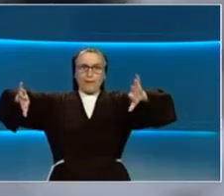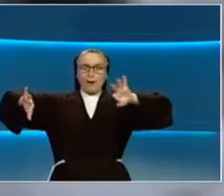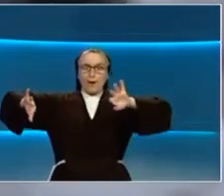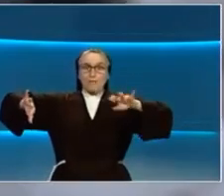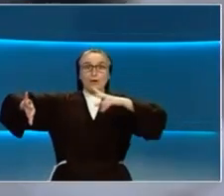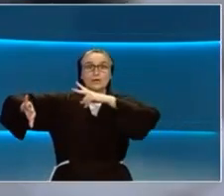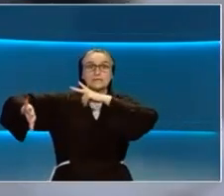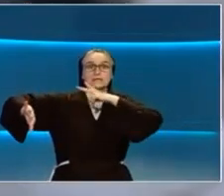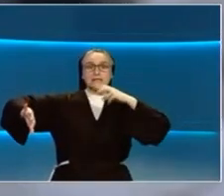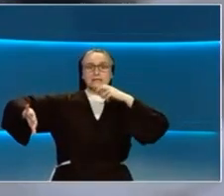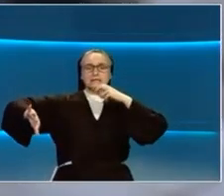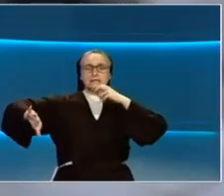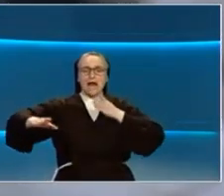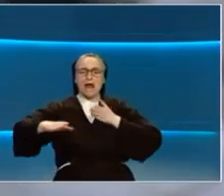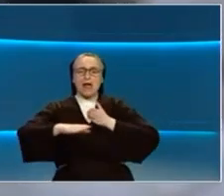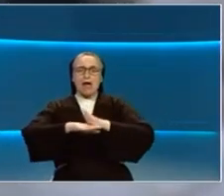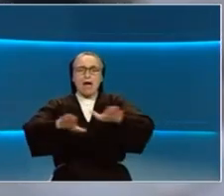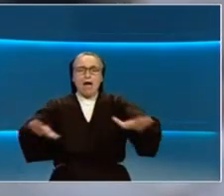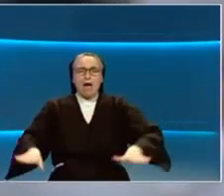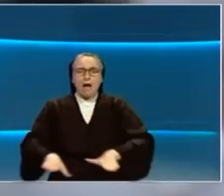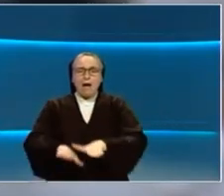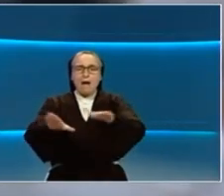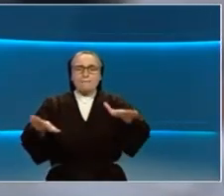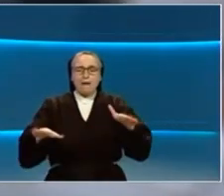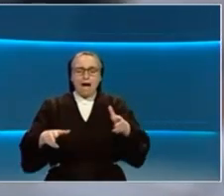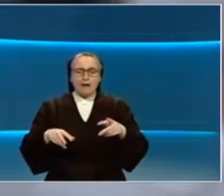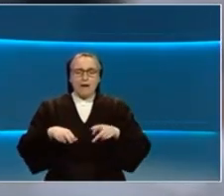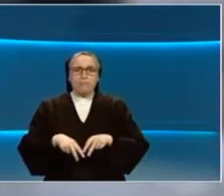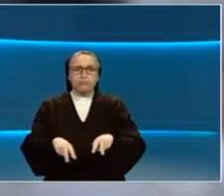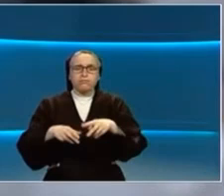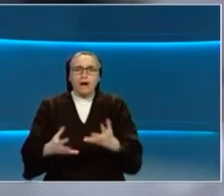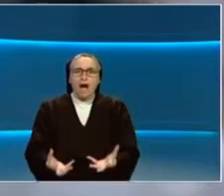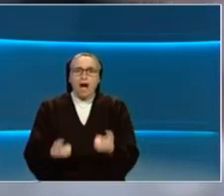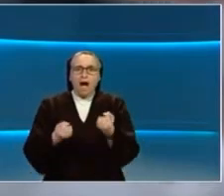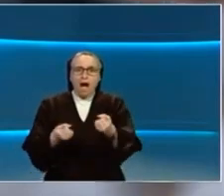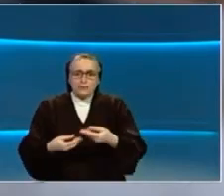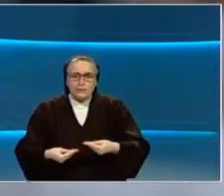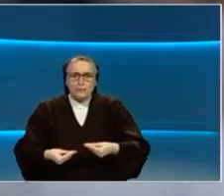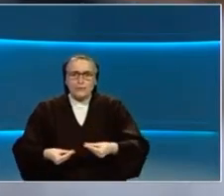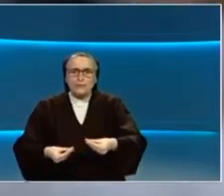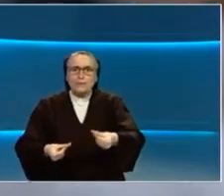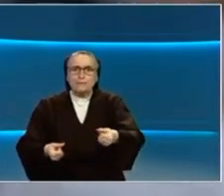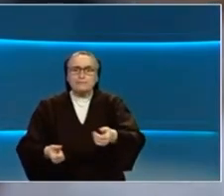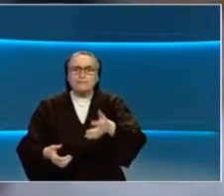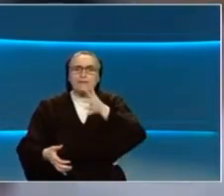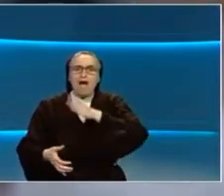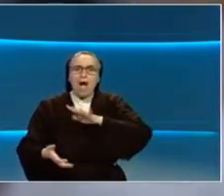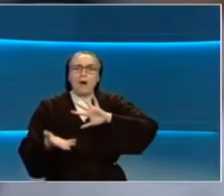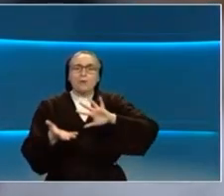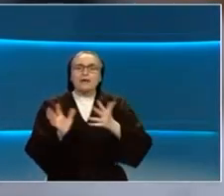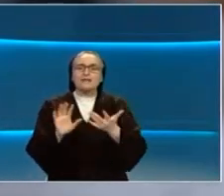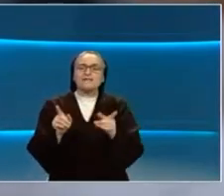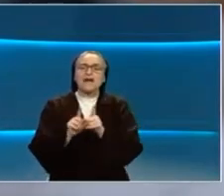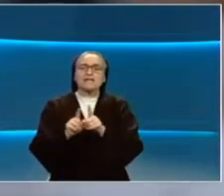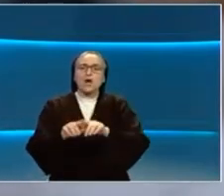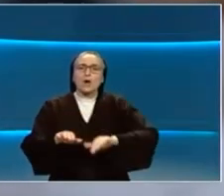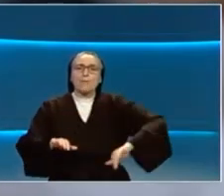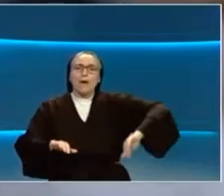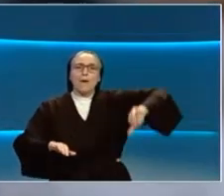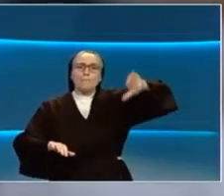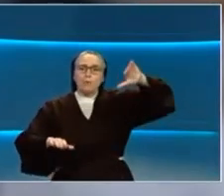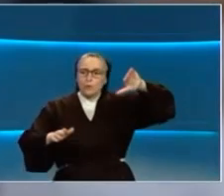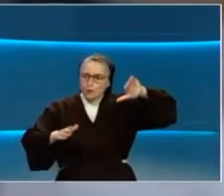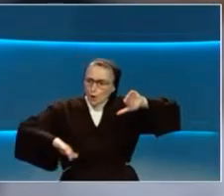Gli israeliti entrarono nel mare sull'asciutto, mentre le acque erano per loro un muro